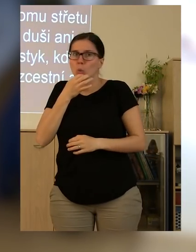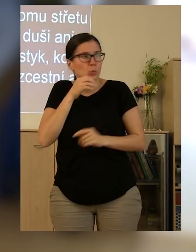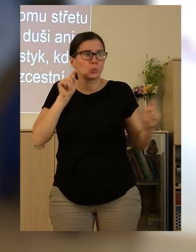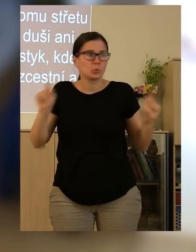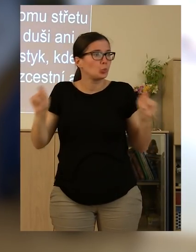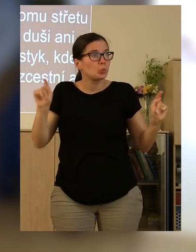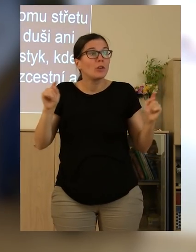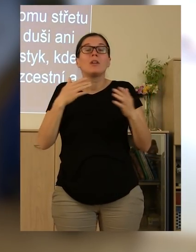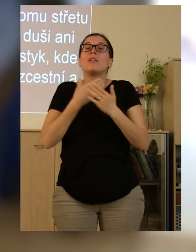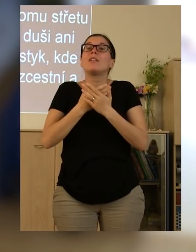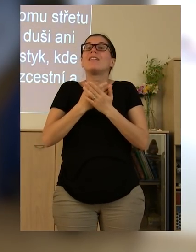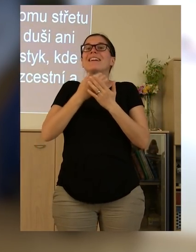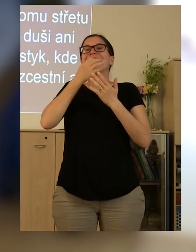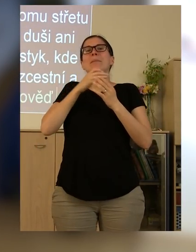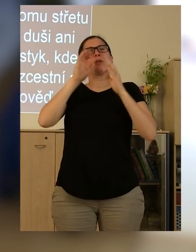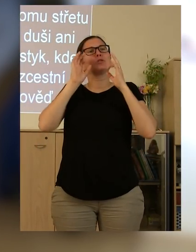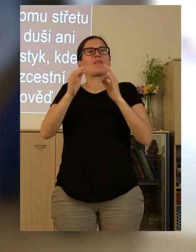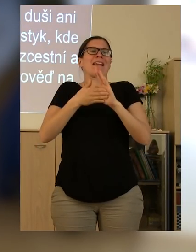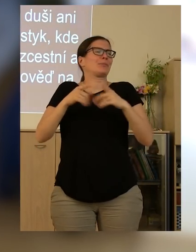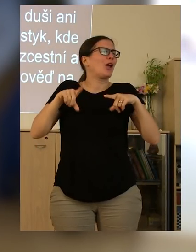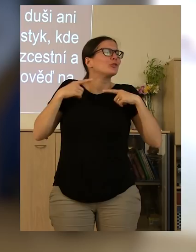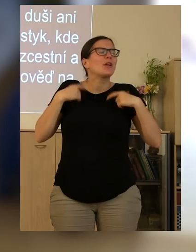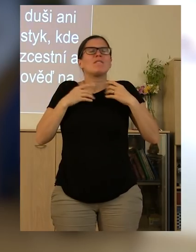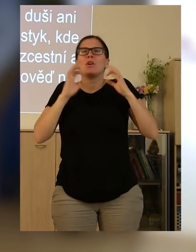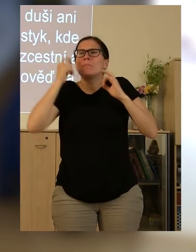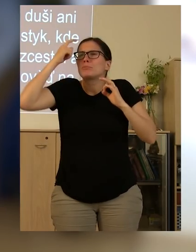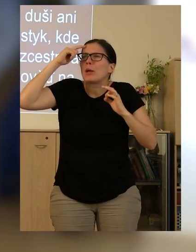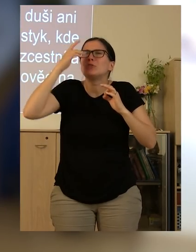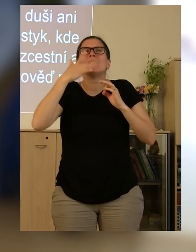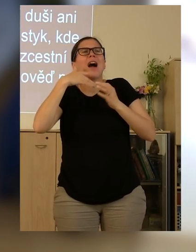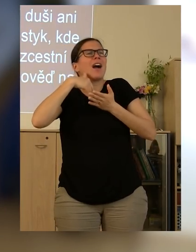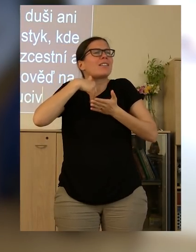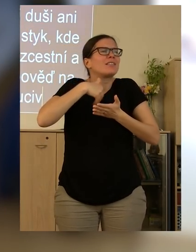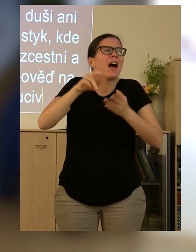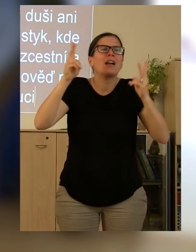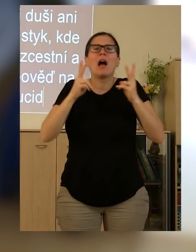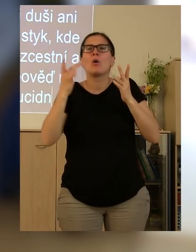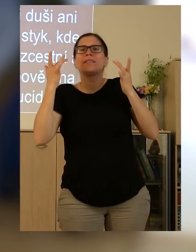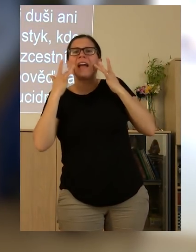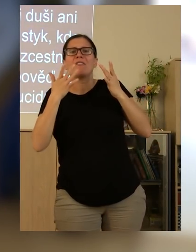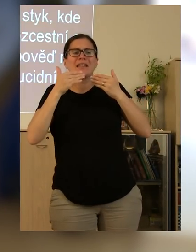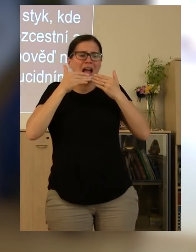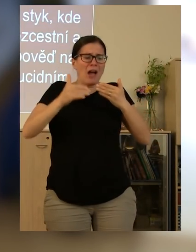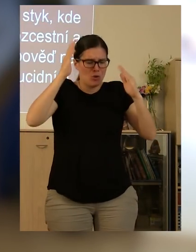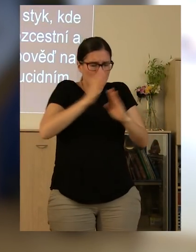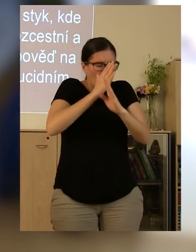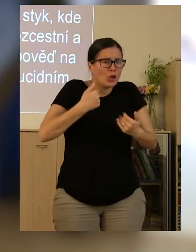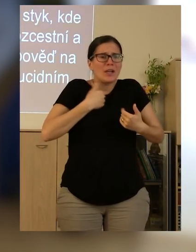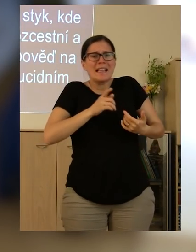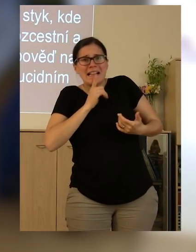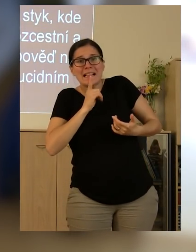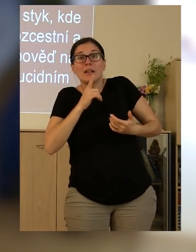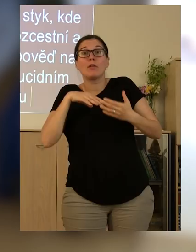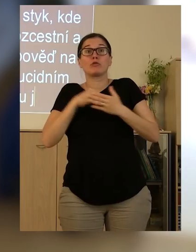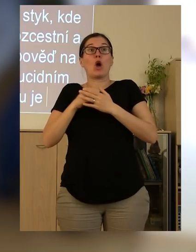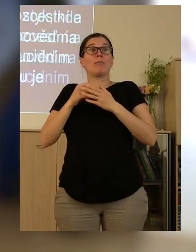svoji situaci, na nějaký dilema, tak jestli třeba v tom lucidním snění v rámci toho styku je možný to